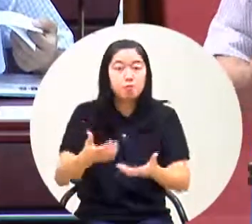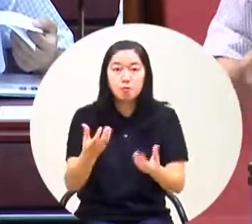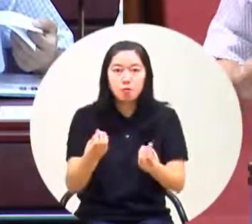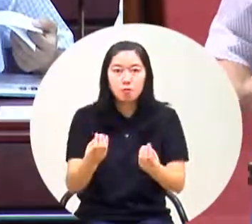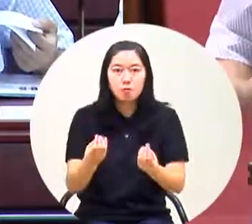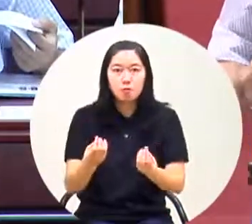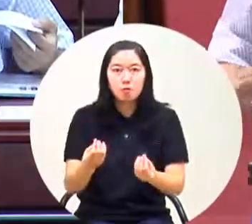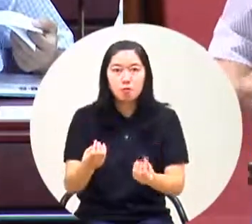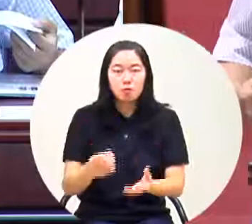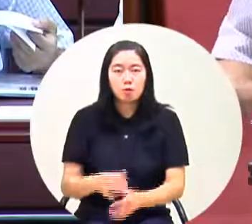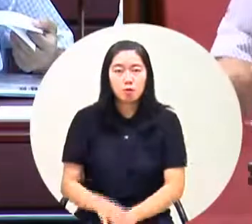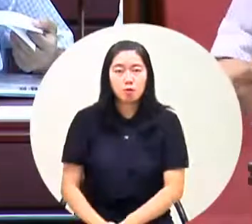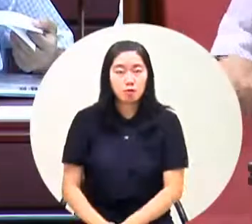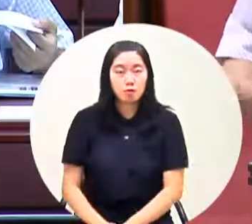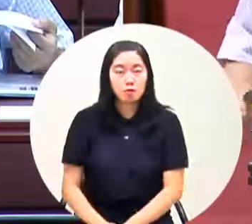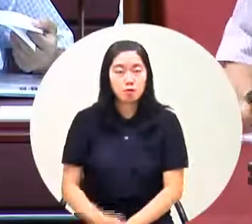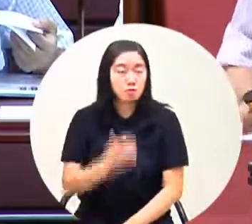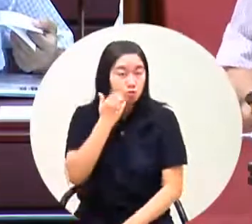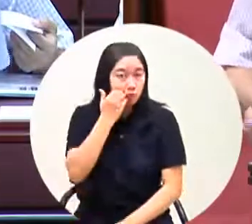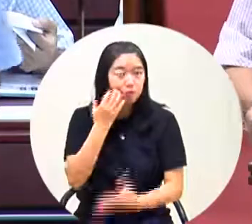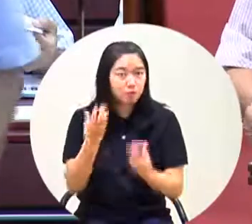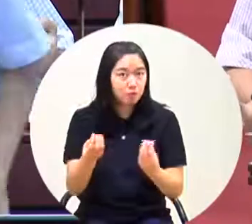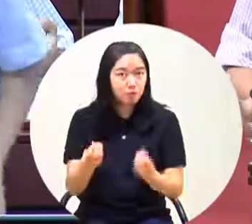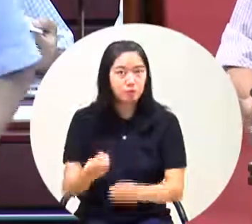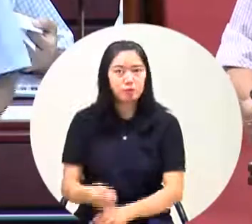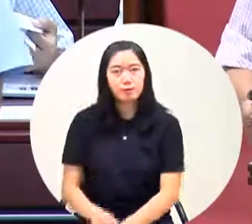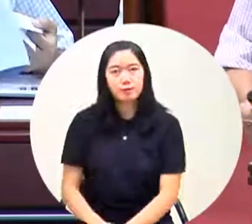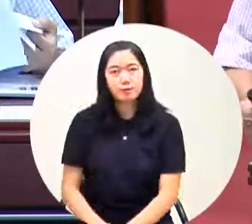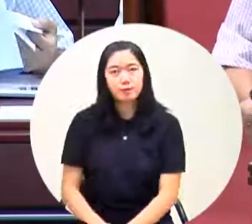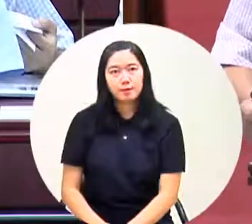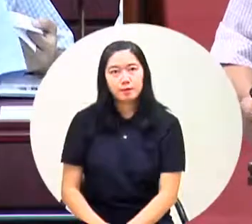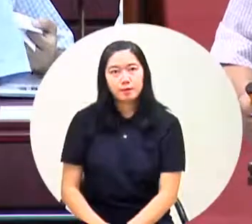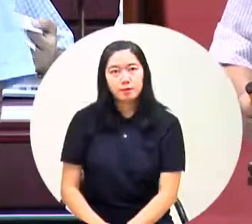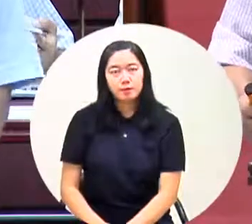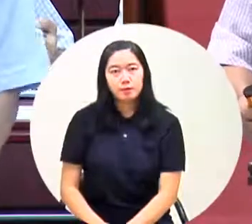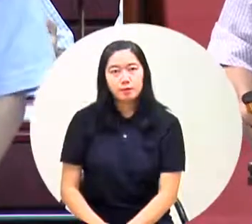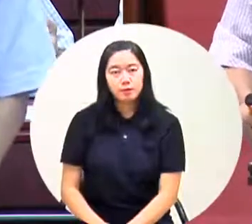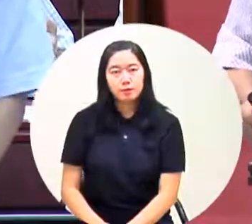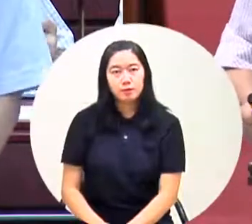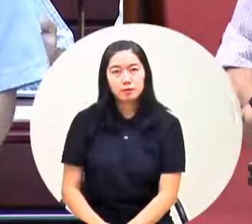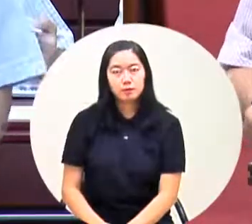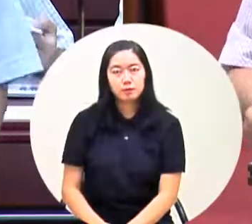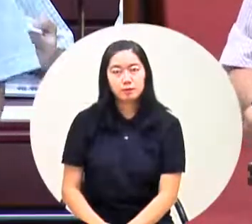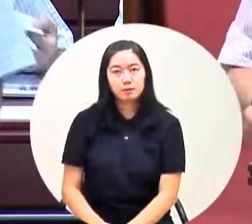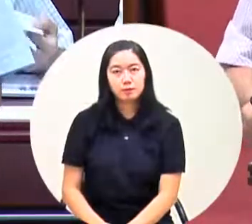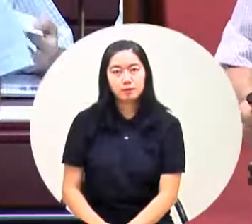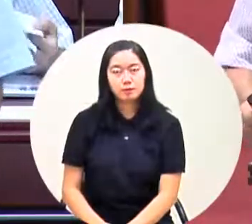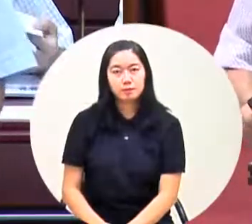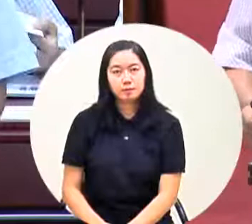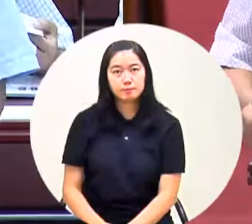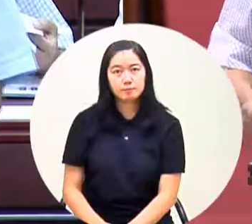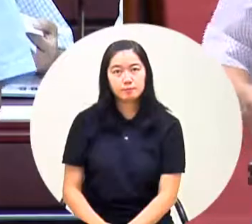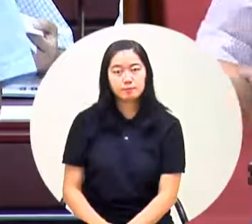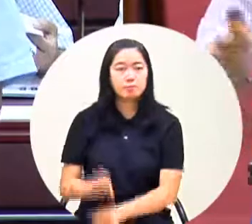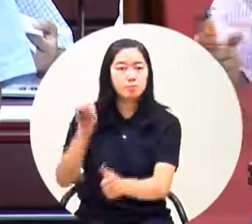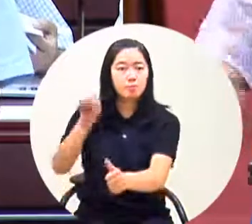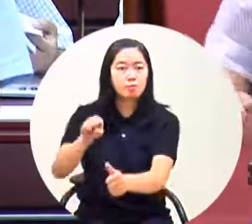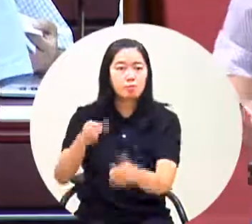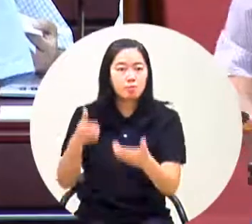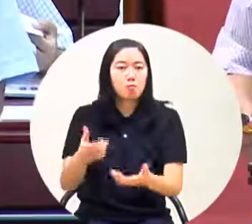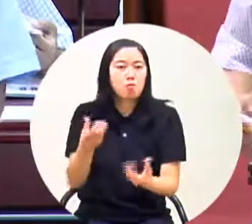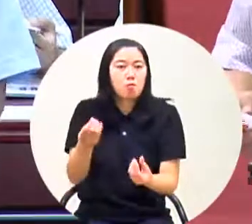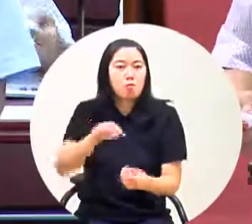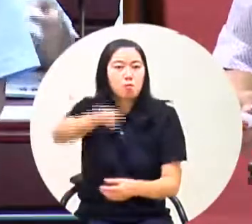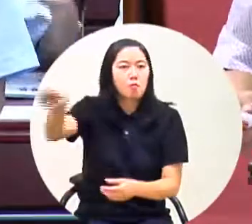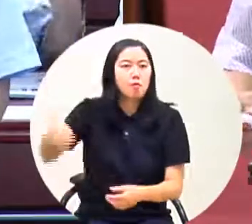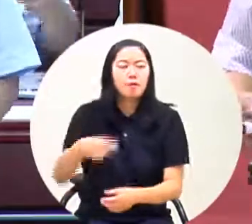法的一个事业的一个稽核的话，吼，坦白讲，吼，这种东西永远防止不了